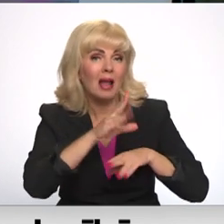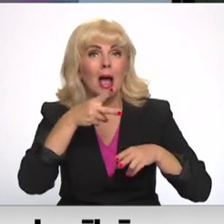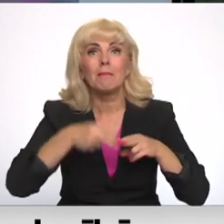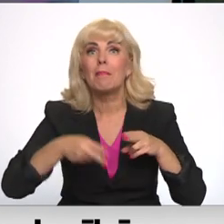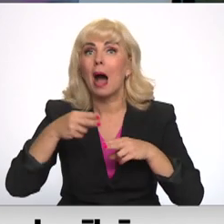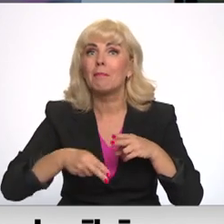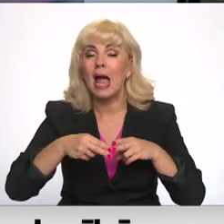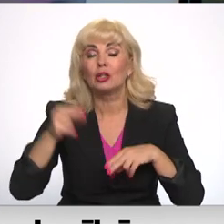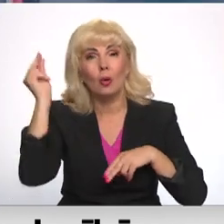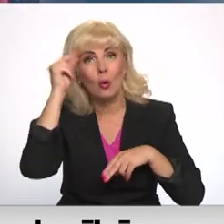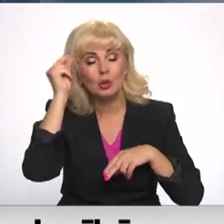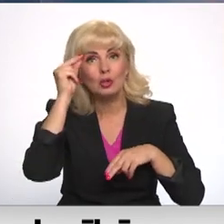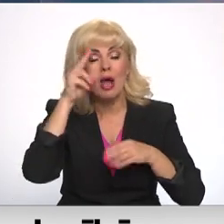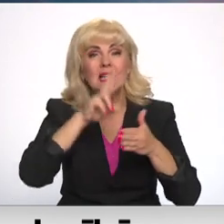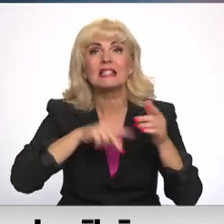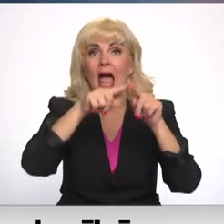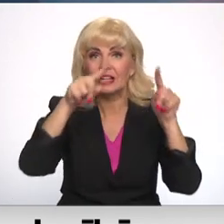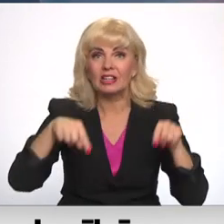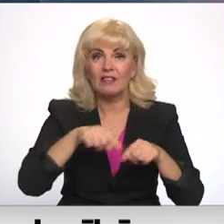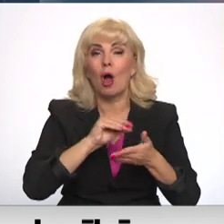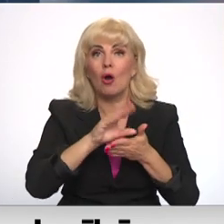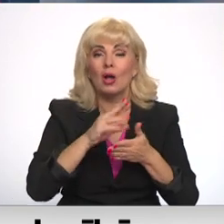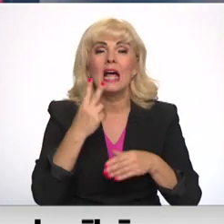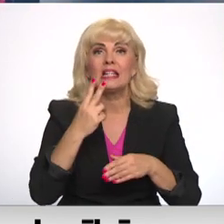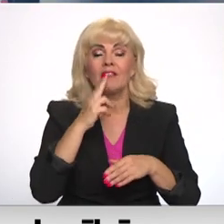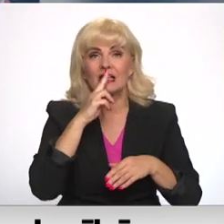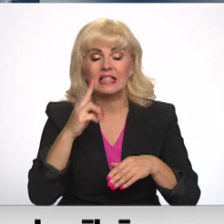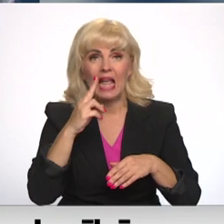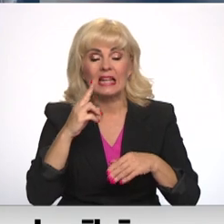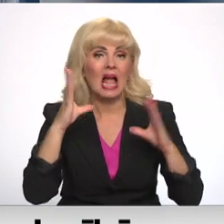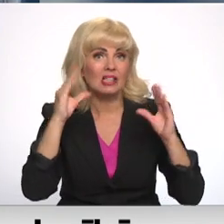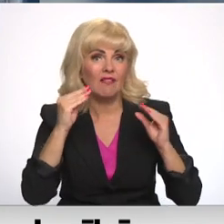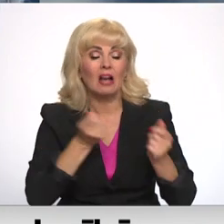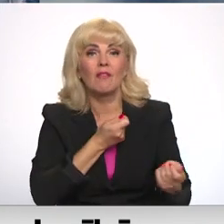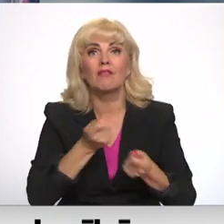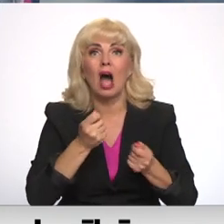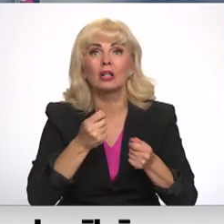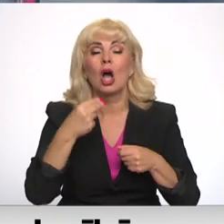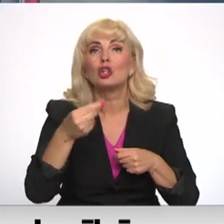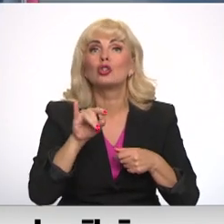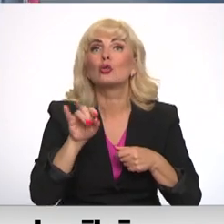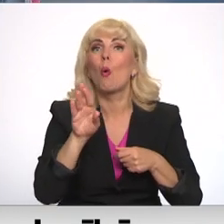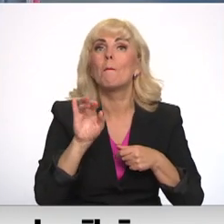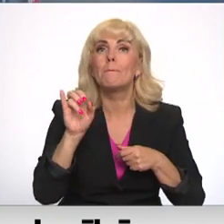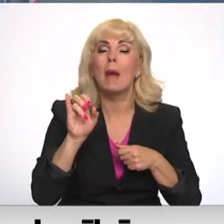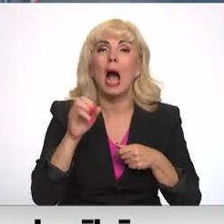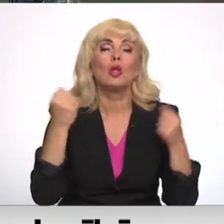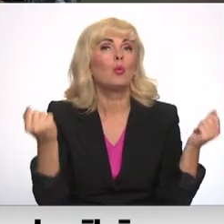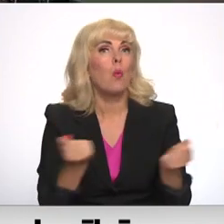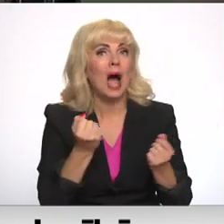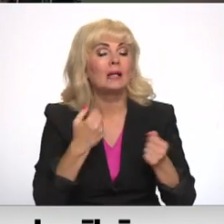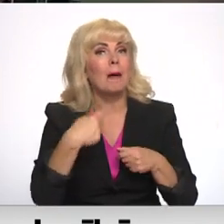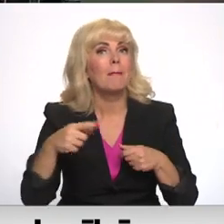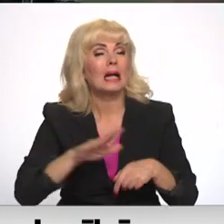kursu sertifikātu kolekcija. Divas vakaras nedēļā Jolanta vada zumbas nodarbības, bet pārējās dienas